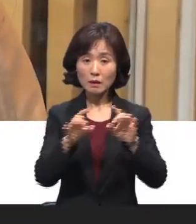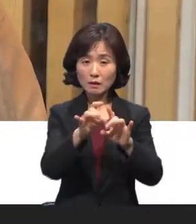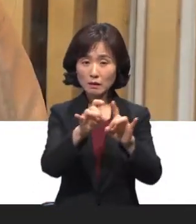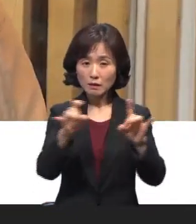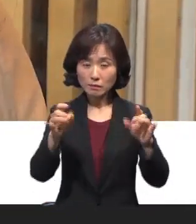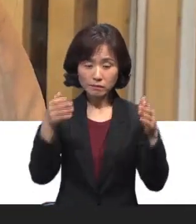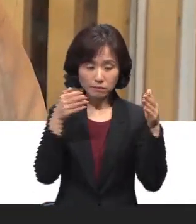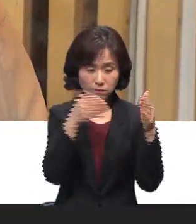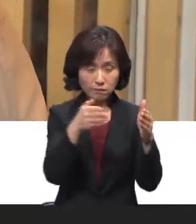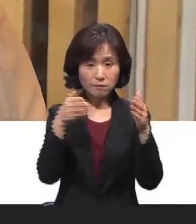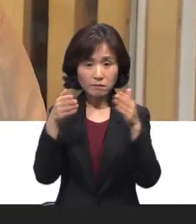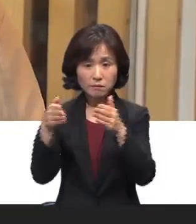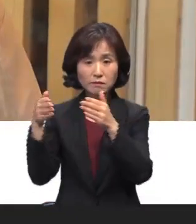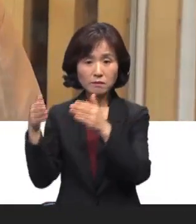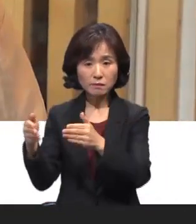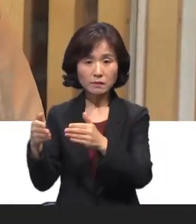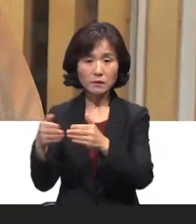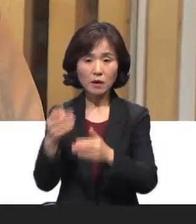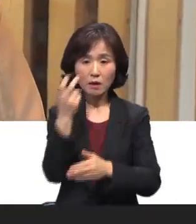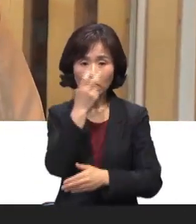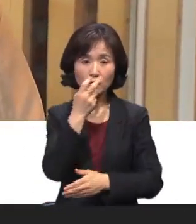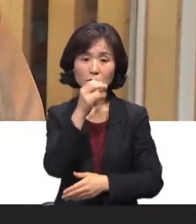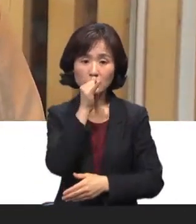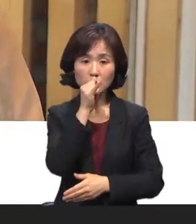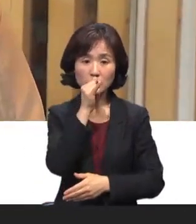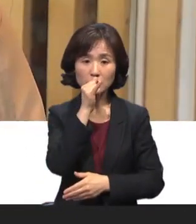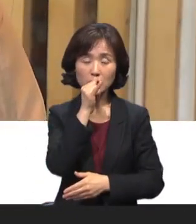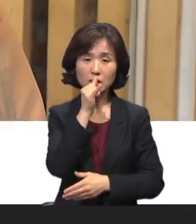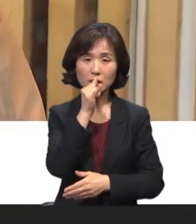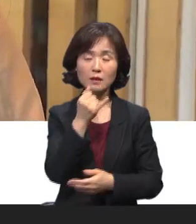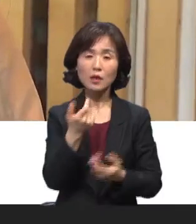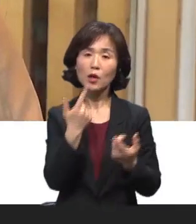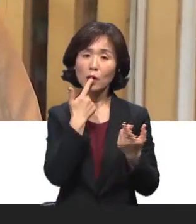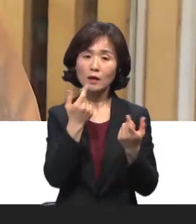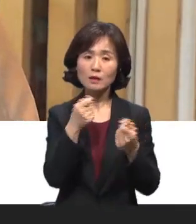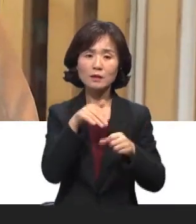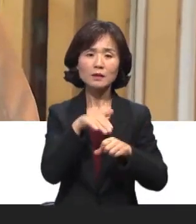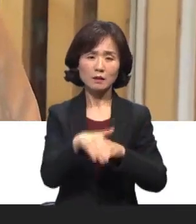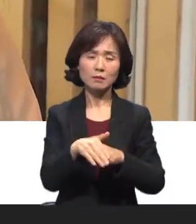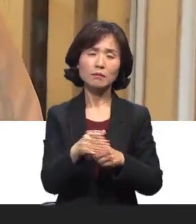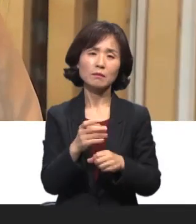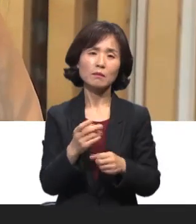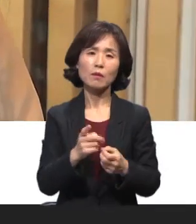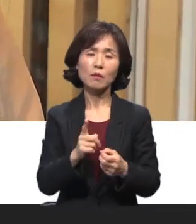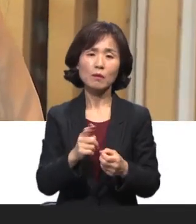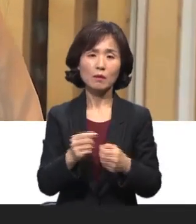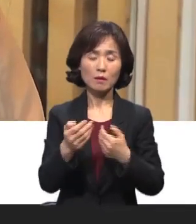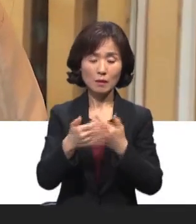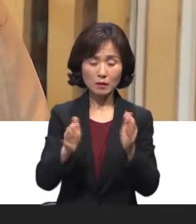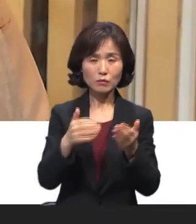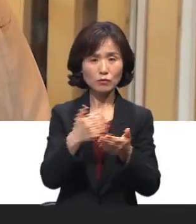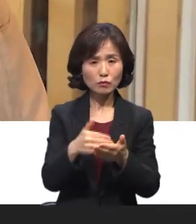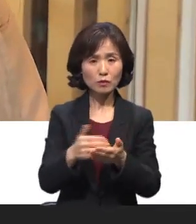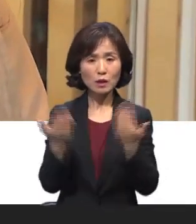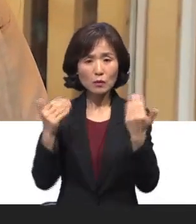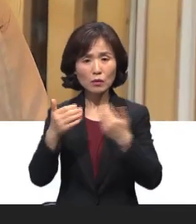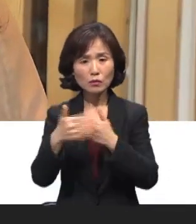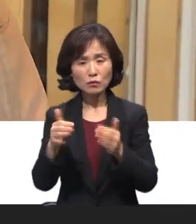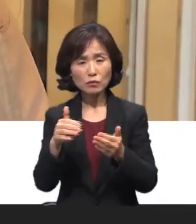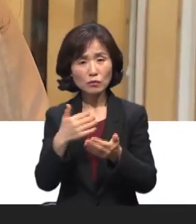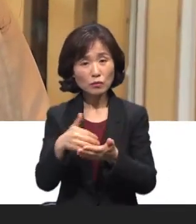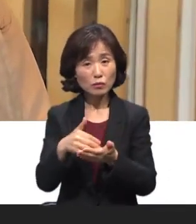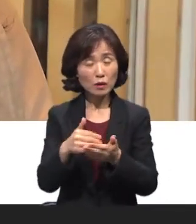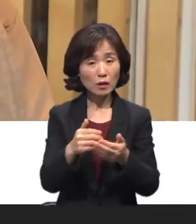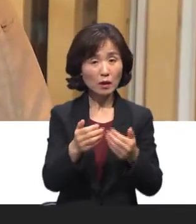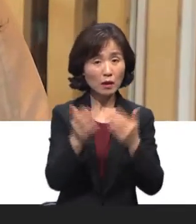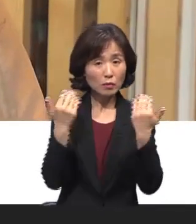조금 더 집중적으로 케어할 수 있게 같이 이렇게 할 수 있도록 학급수, 학교 수를 줄이는 게 아니라